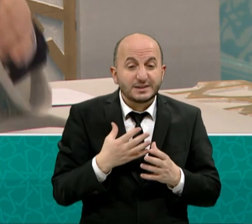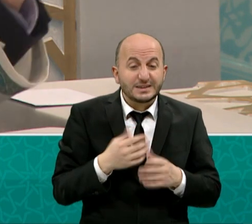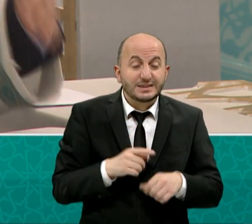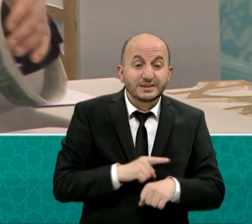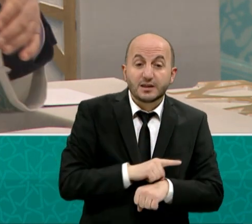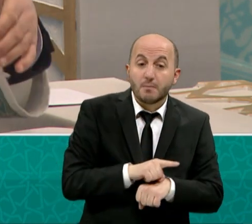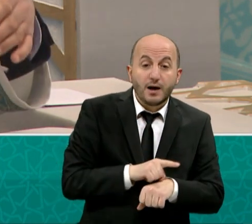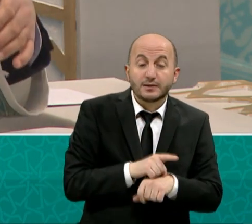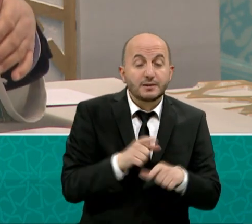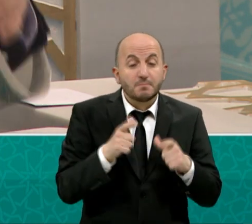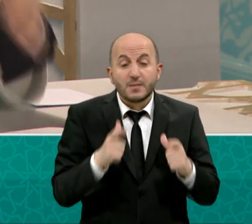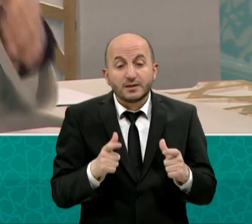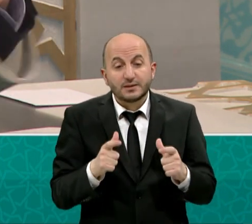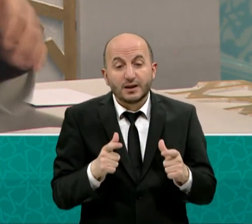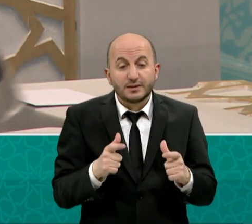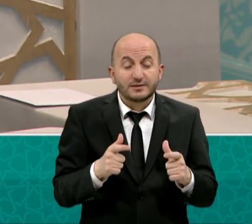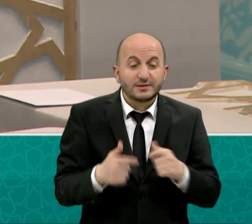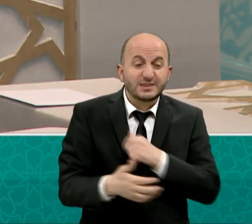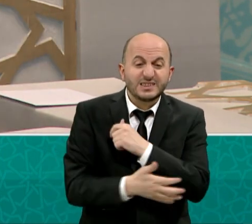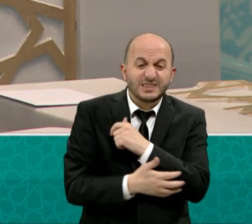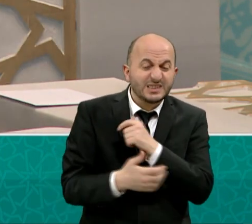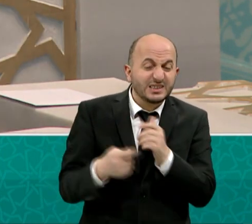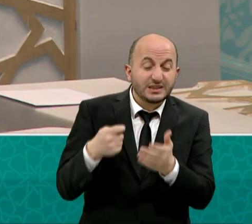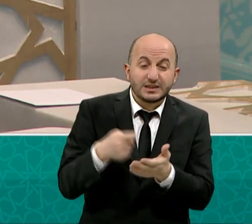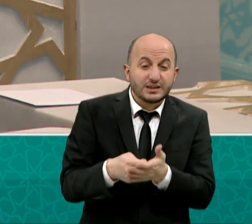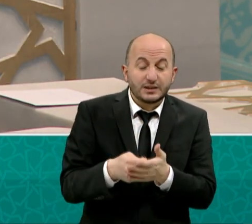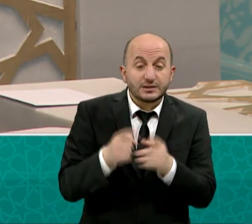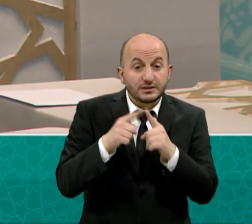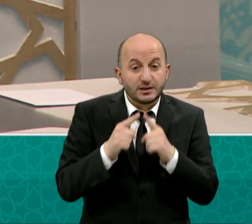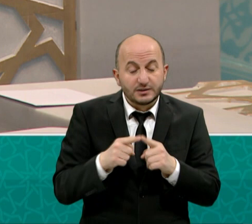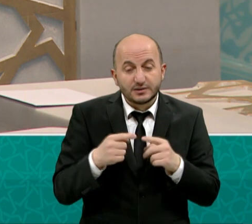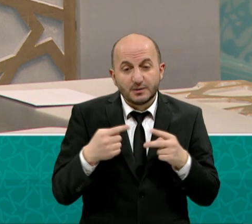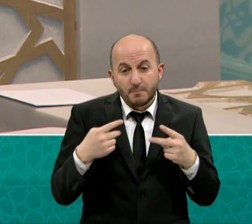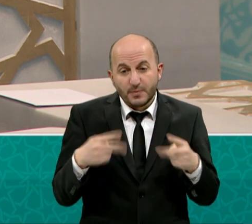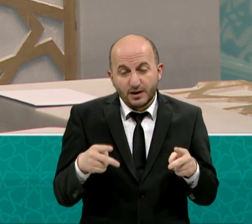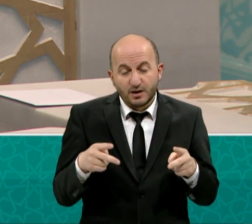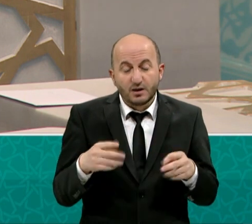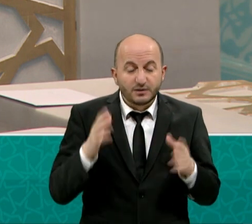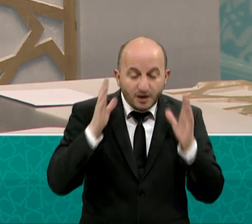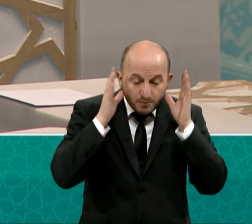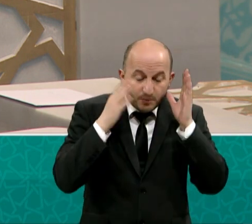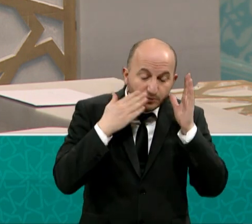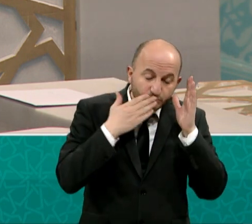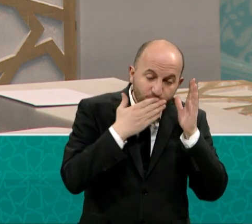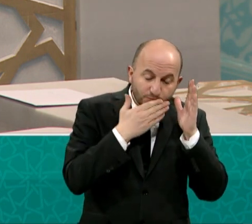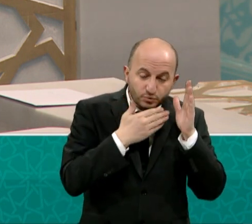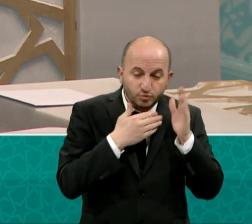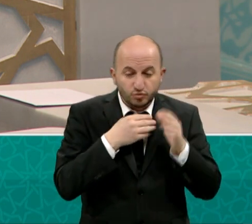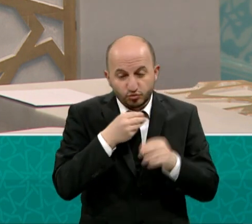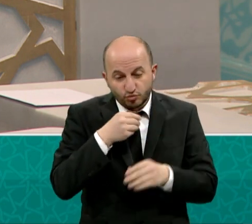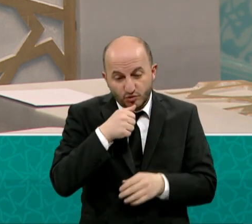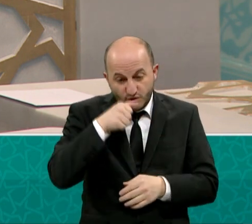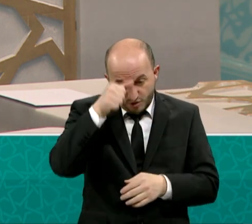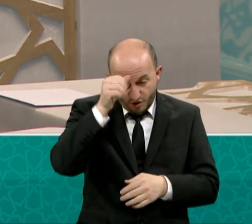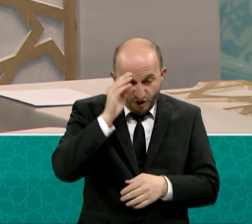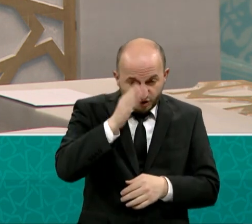Zamanı, mekanı, şekli, rekatı, sayısı belli olan namaz, oruç, hac, zekat, kurban gibi ibadetler dedik.